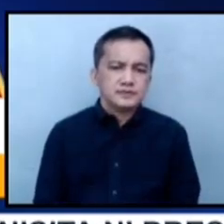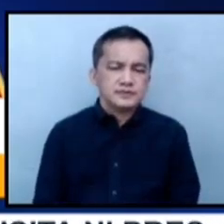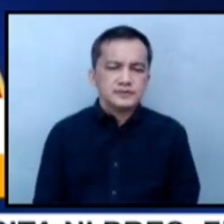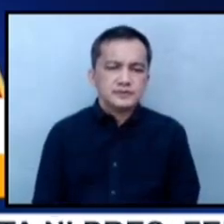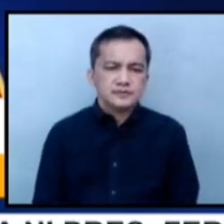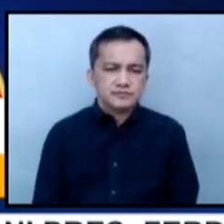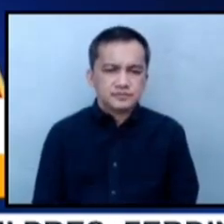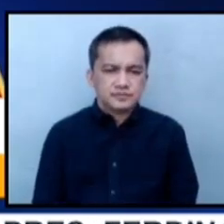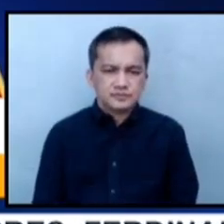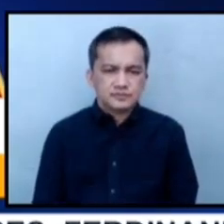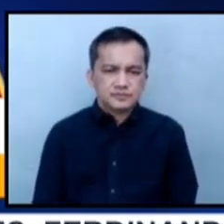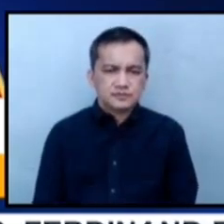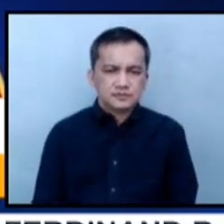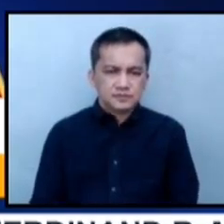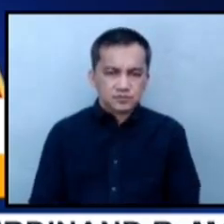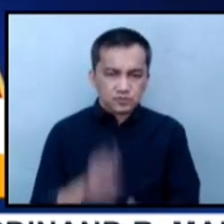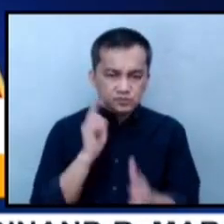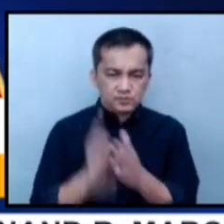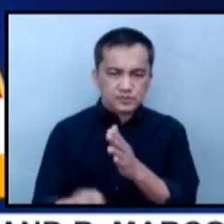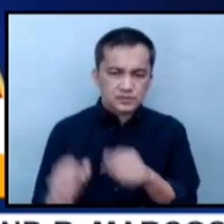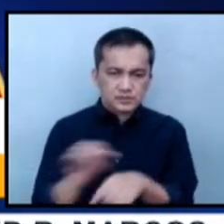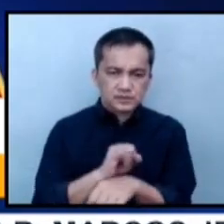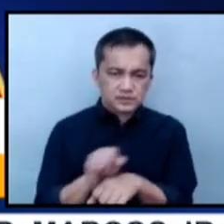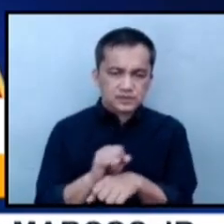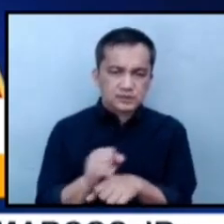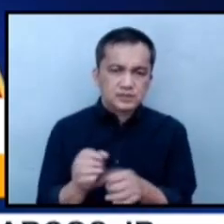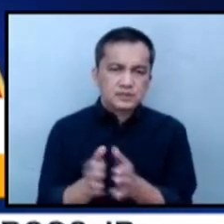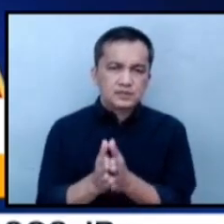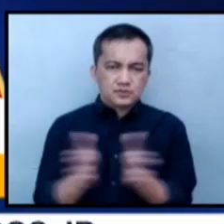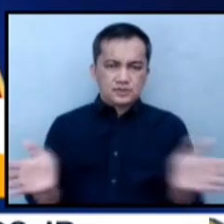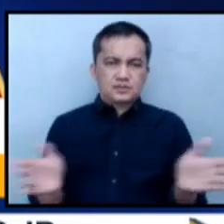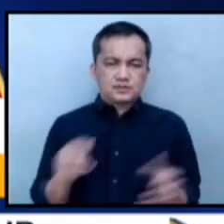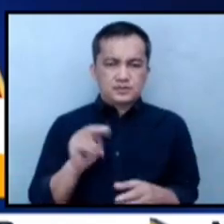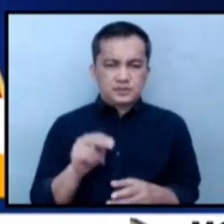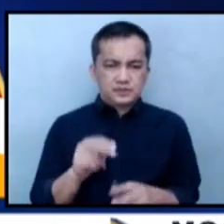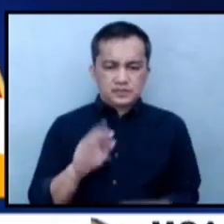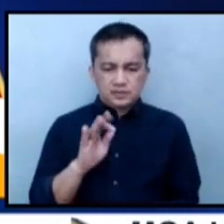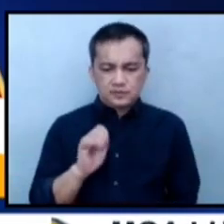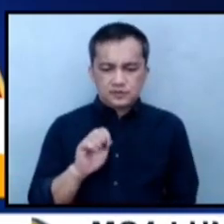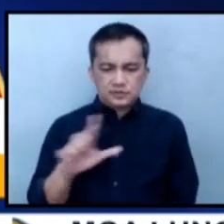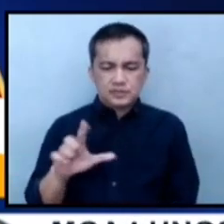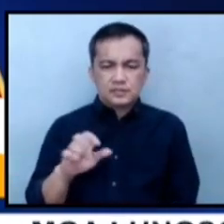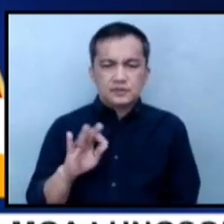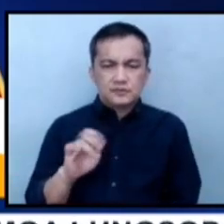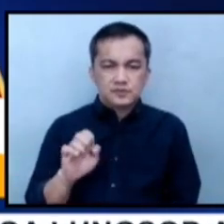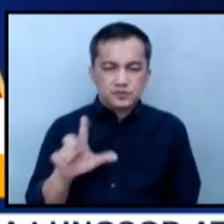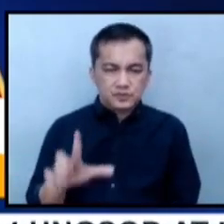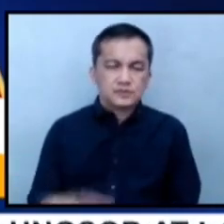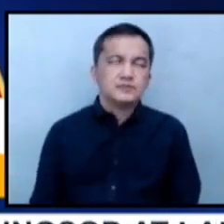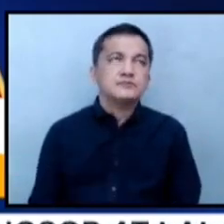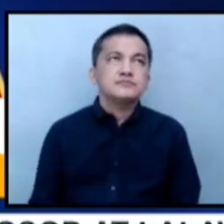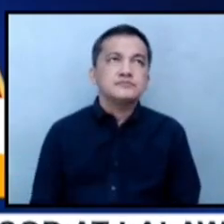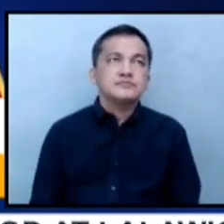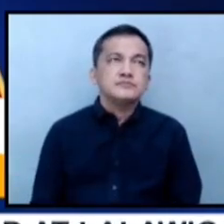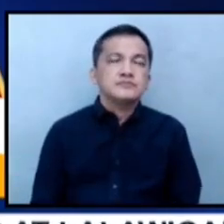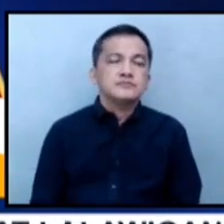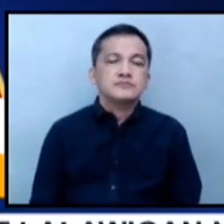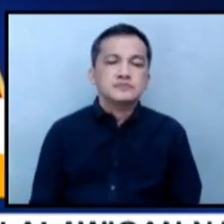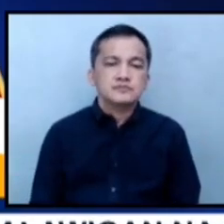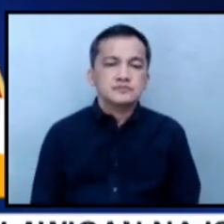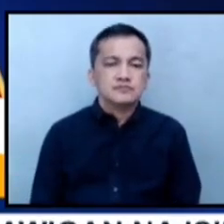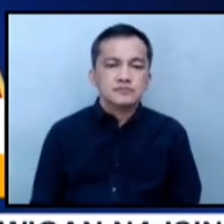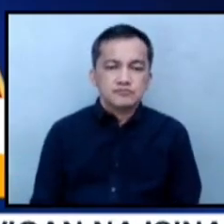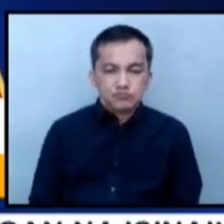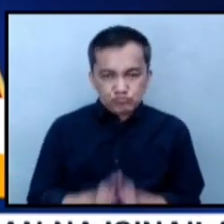industrialisasyon lumawak ang pangangailangan natin sa Fossil fuel kaya lumaki ang lawak ng